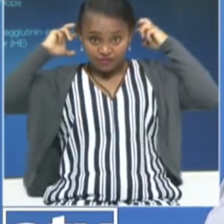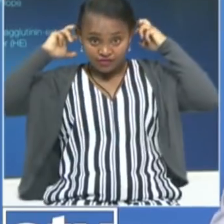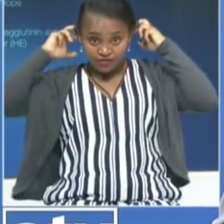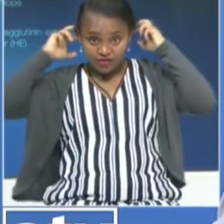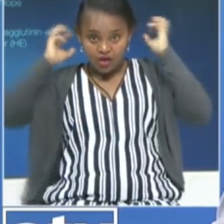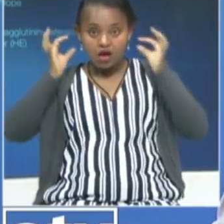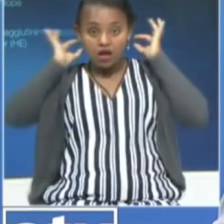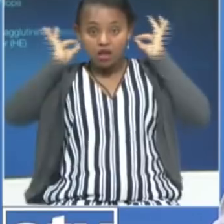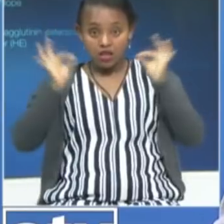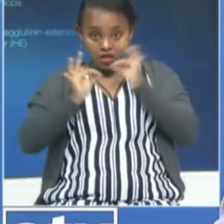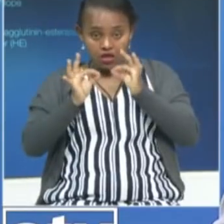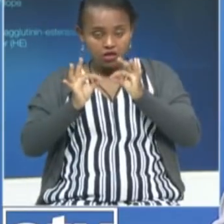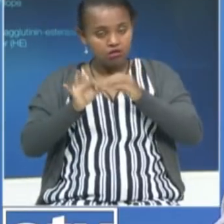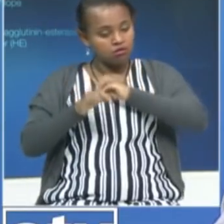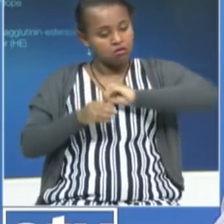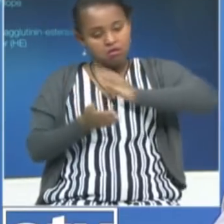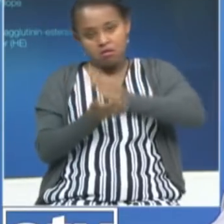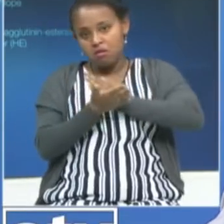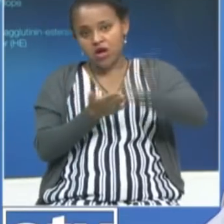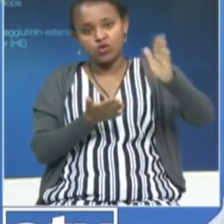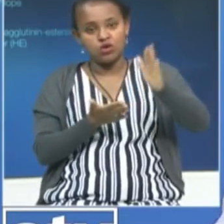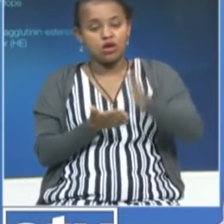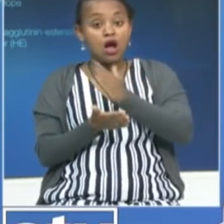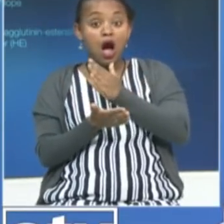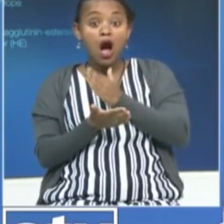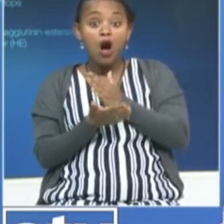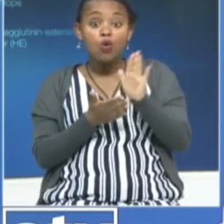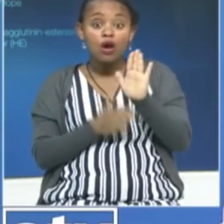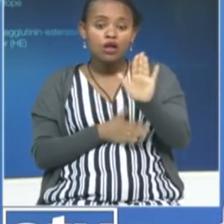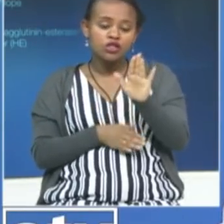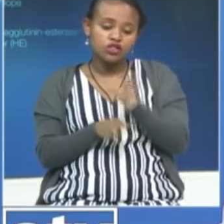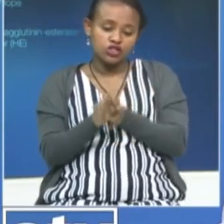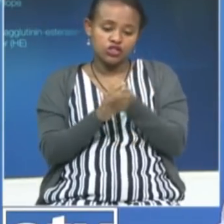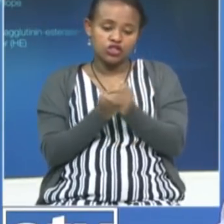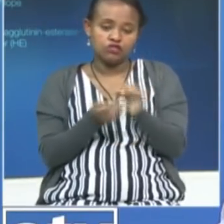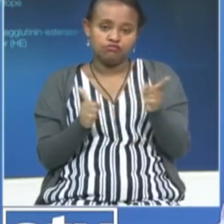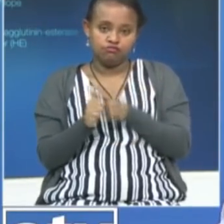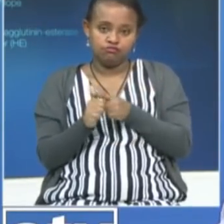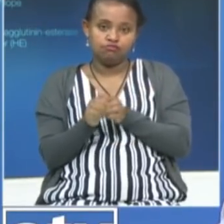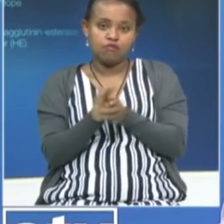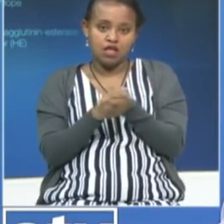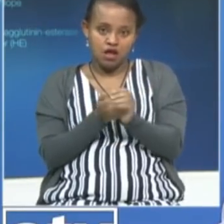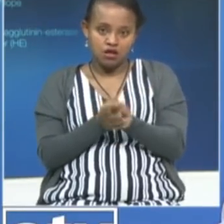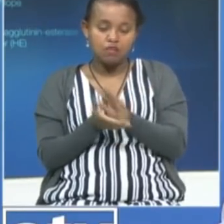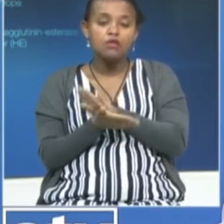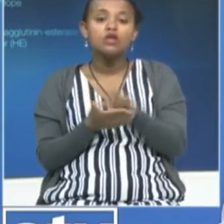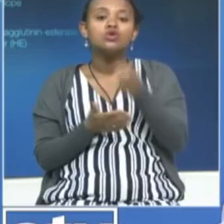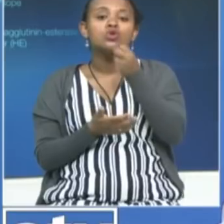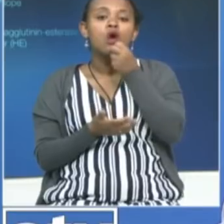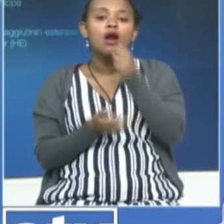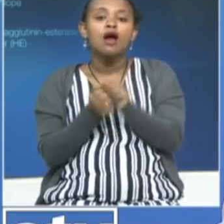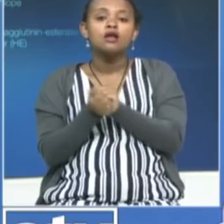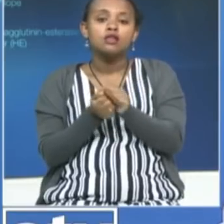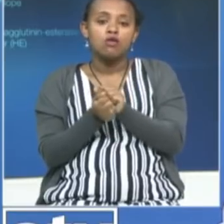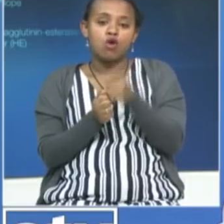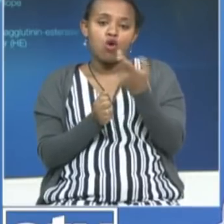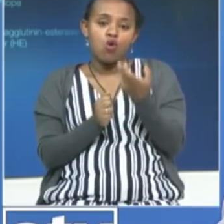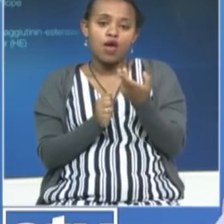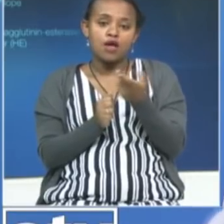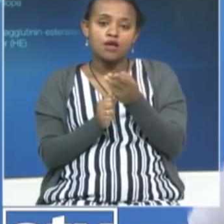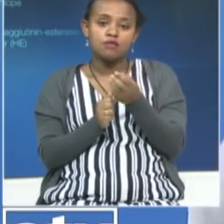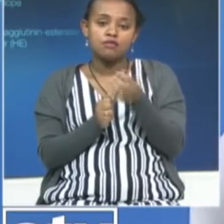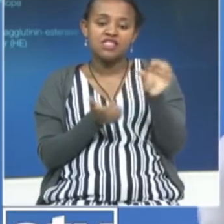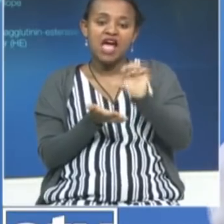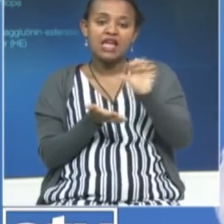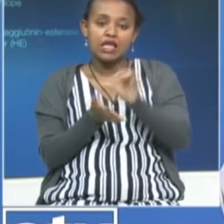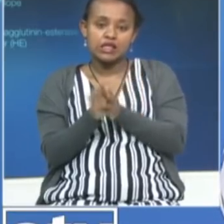ካወለቅን ቢወገድ አወጋገዳችንም እጃችን መጀመሪያ መታጠብ በንጹህ ውሃና ሳሙና ወይም ሳኒታይዘር